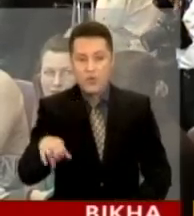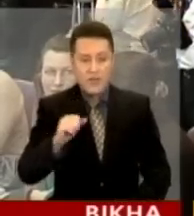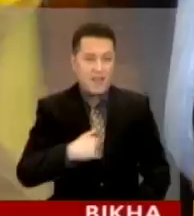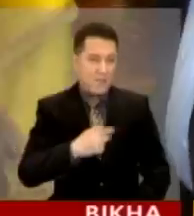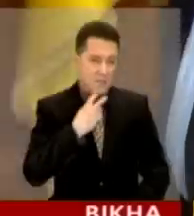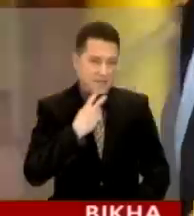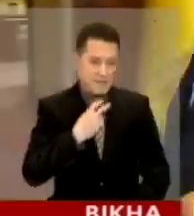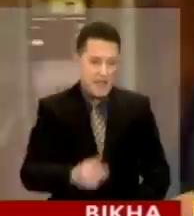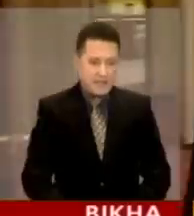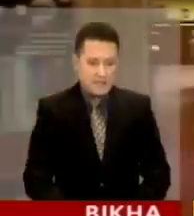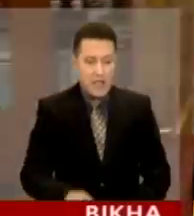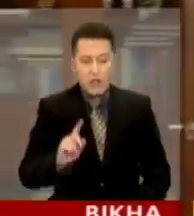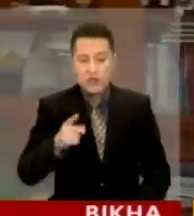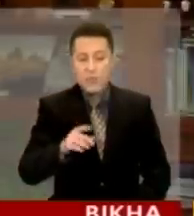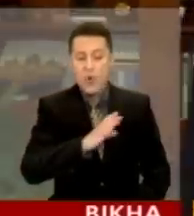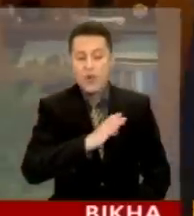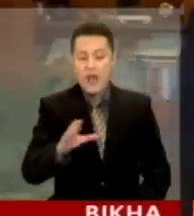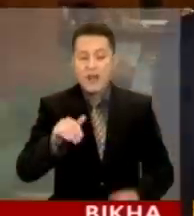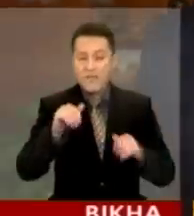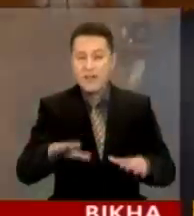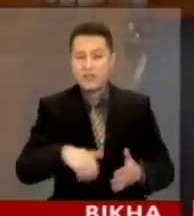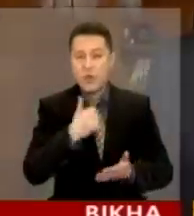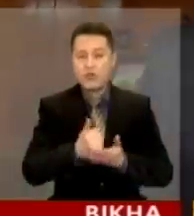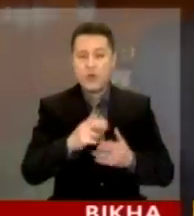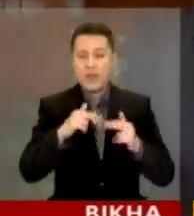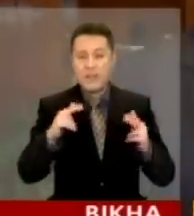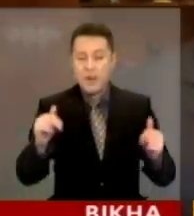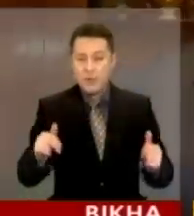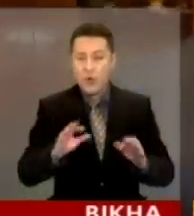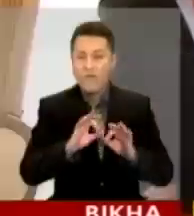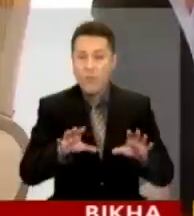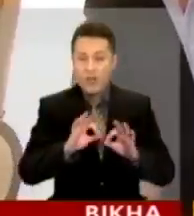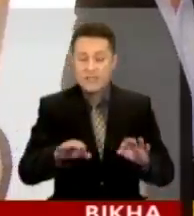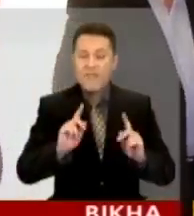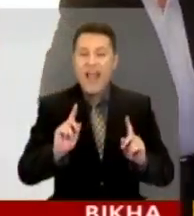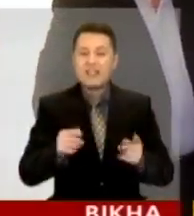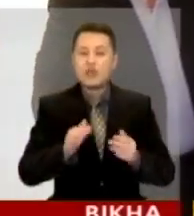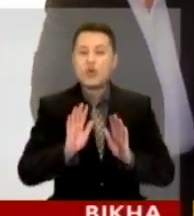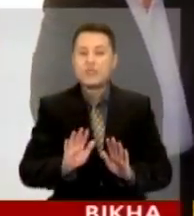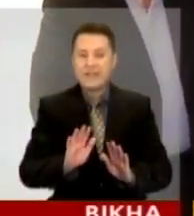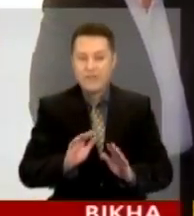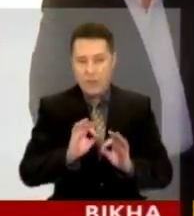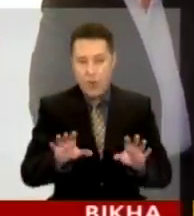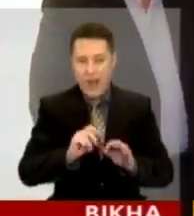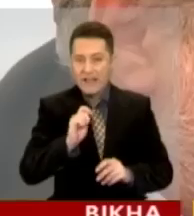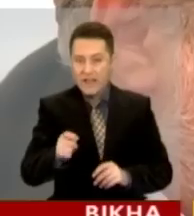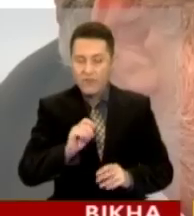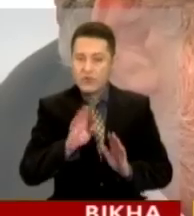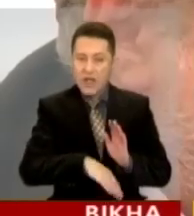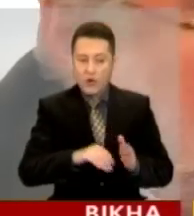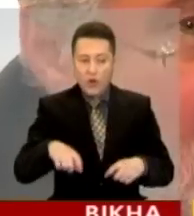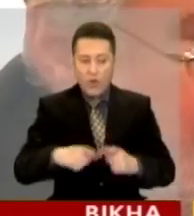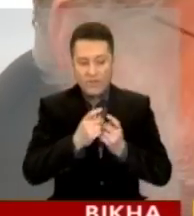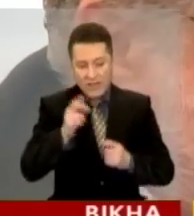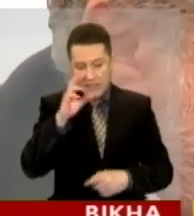посміялся чому Олігарх вирішив очолити дніпропетровщину він пояснив вікнам у ексклюзивному інтерв'ю каже загострення конфлікту в